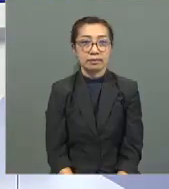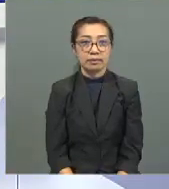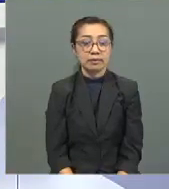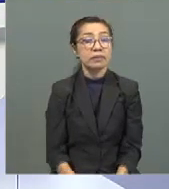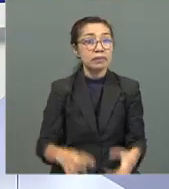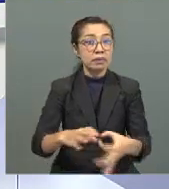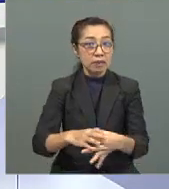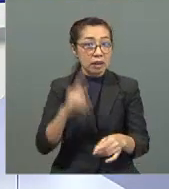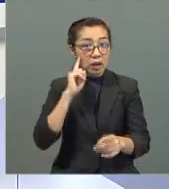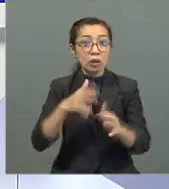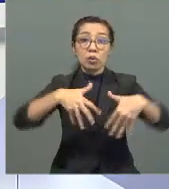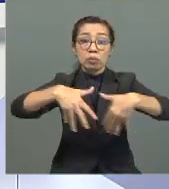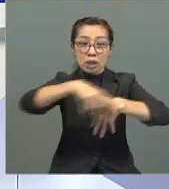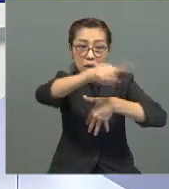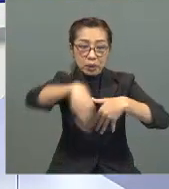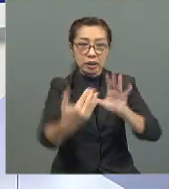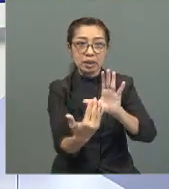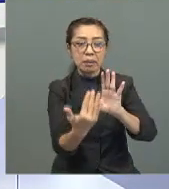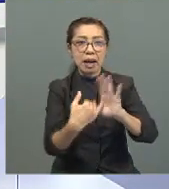คือโซนความคืบหน้าการจ่ายเงินเยียวยา 5